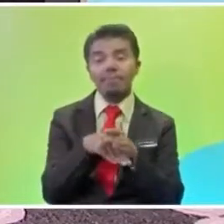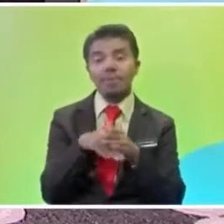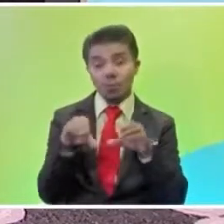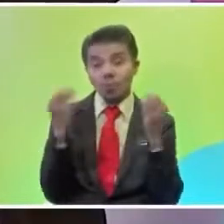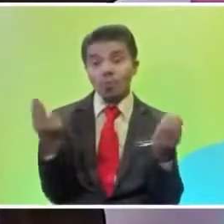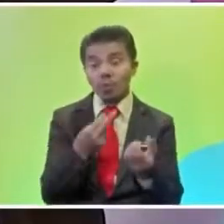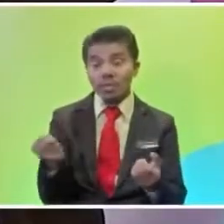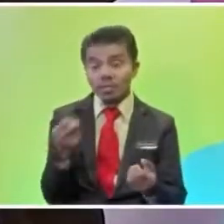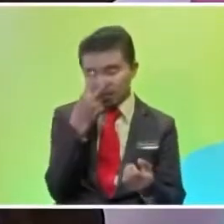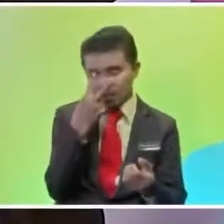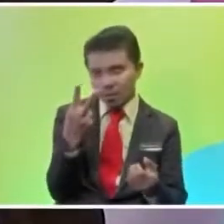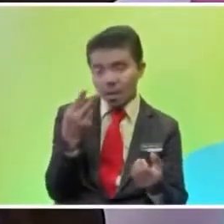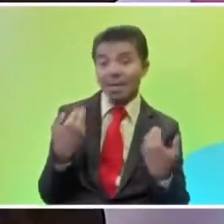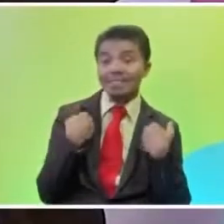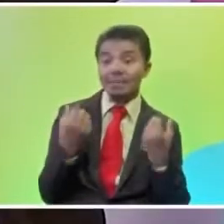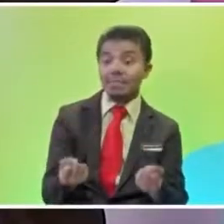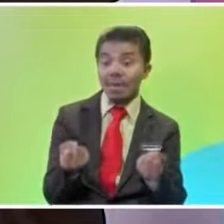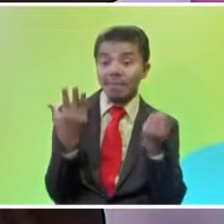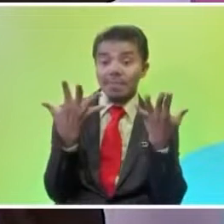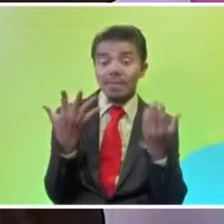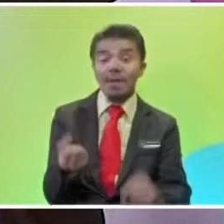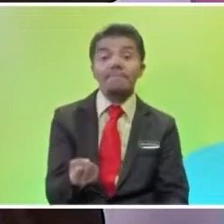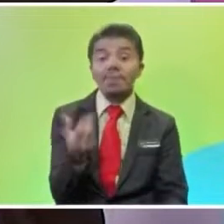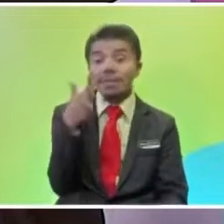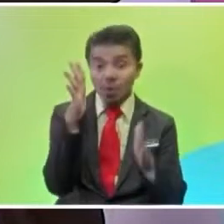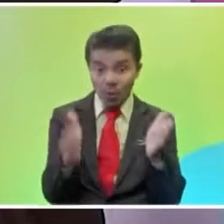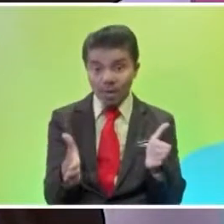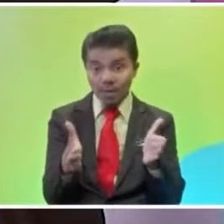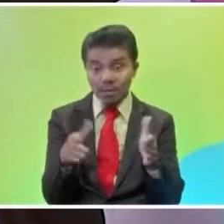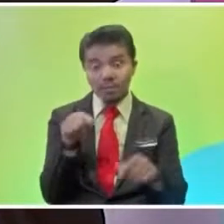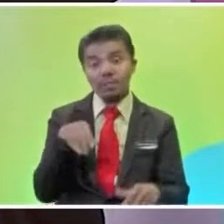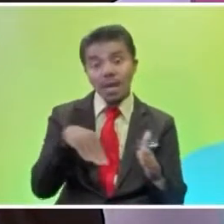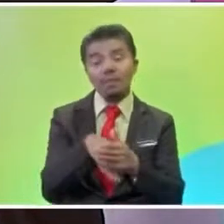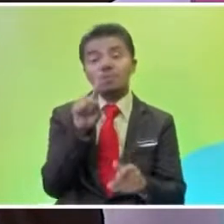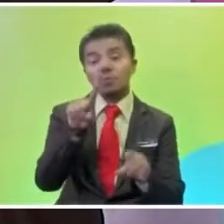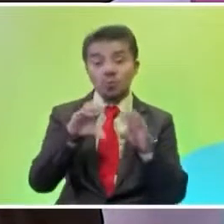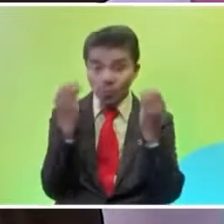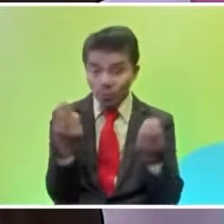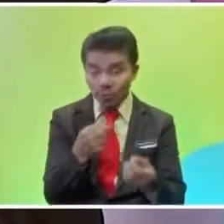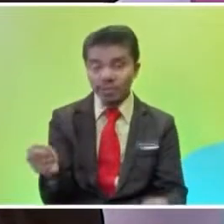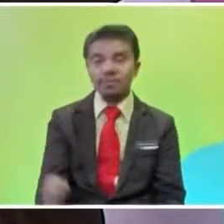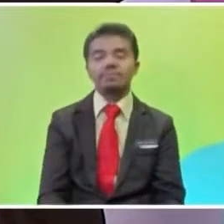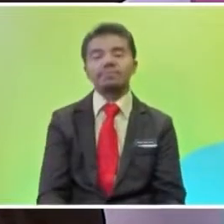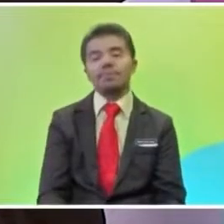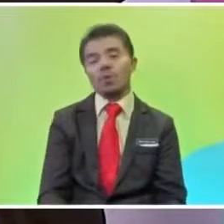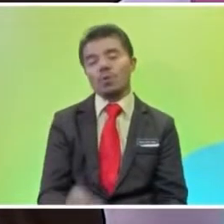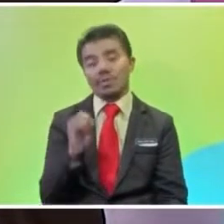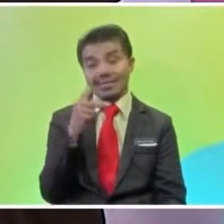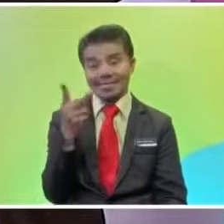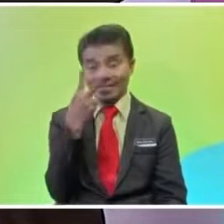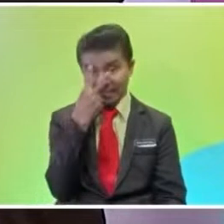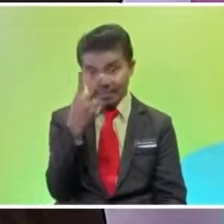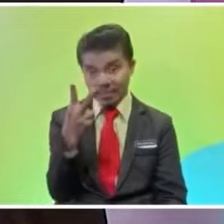dalam kelas karena dalam kelas itu eee kondisi muridnya agak ramai Maka kalau boleh kita kecilkan jumlah itu